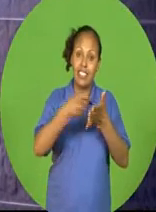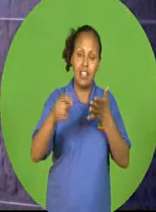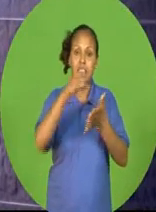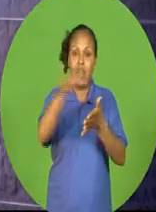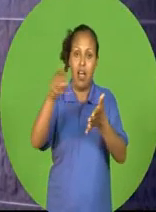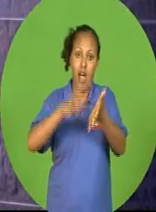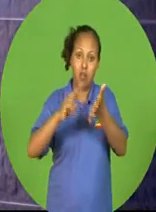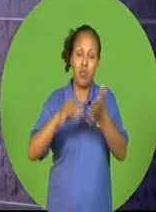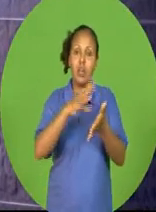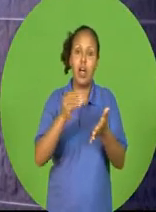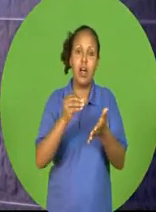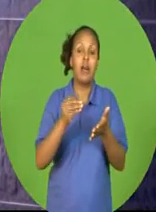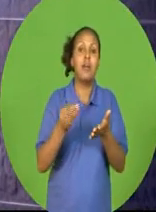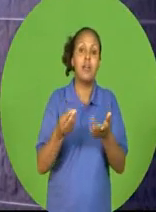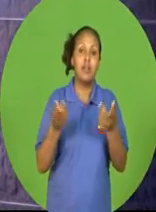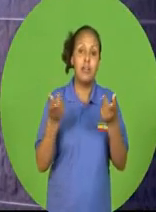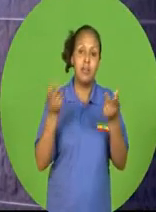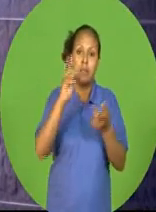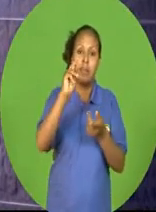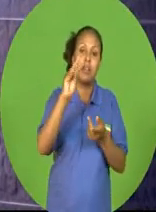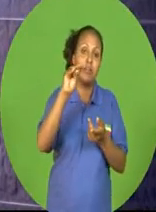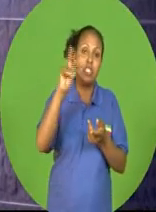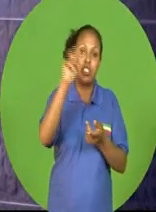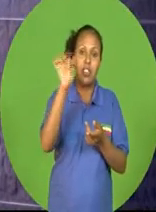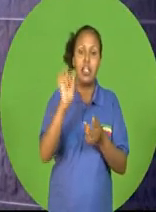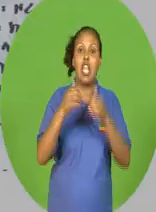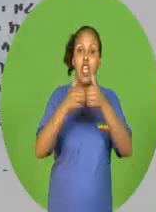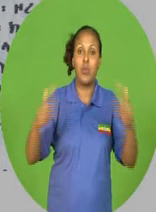ድርሰት አንብቡና መቼቱን ለዩ።